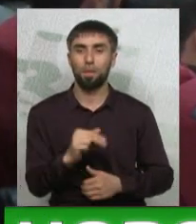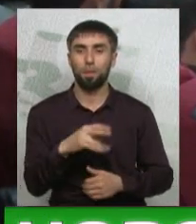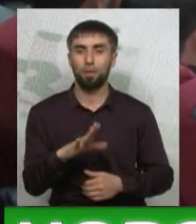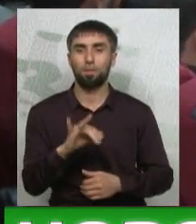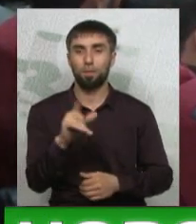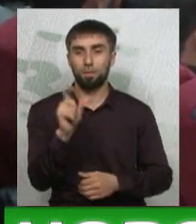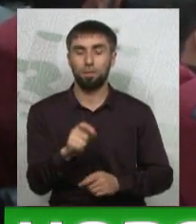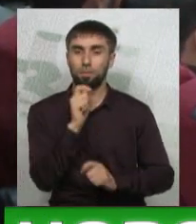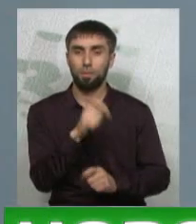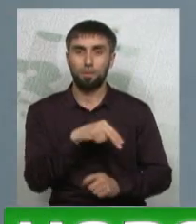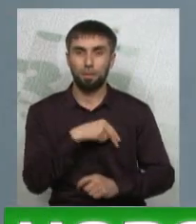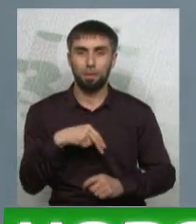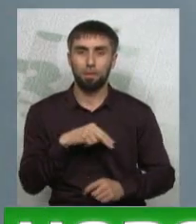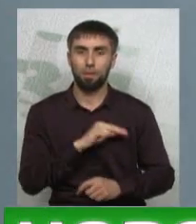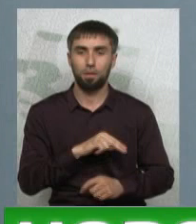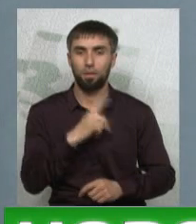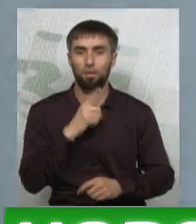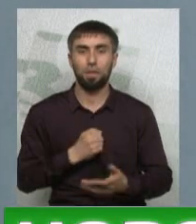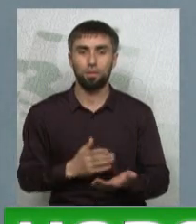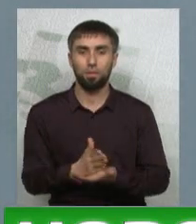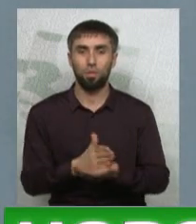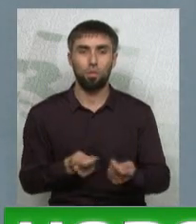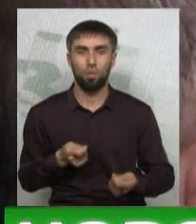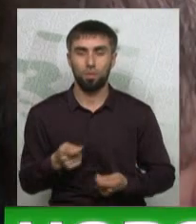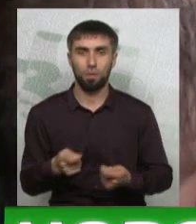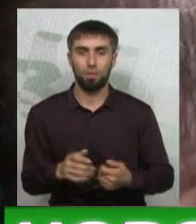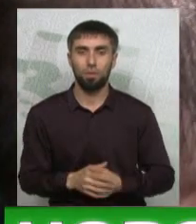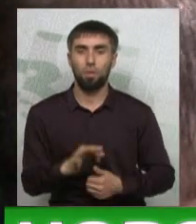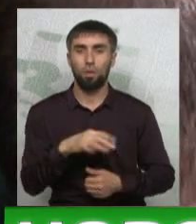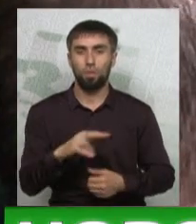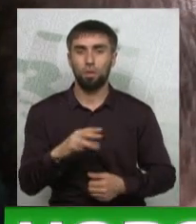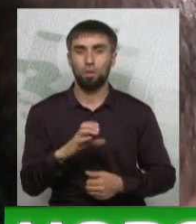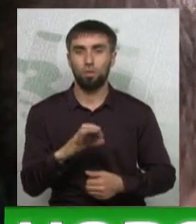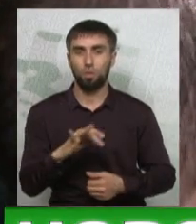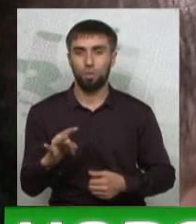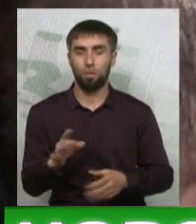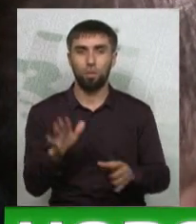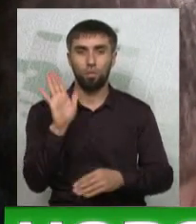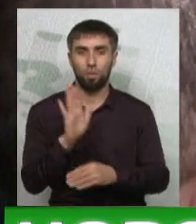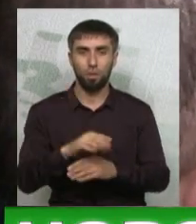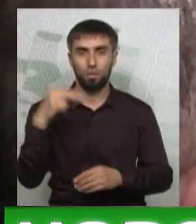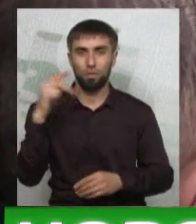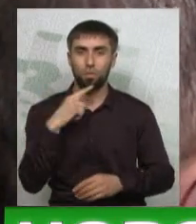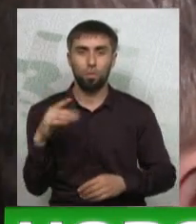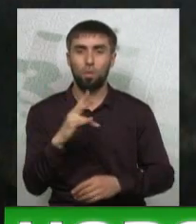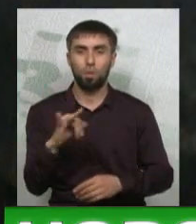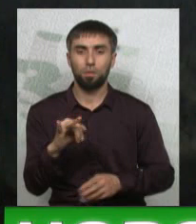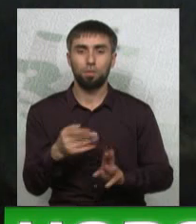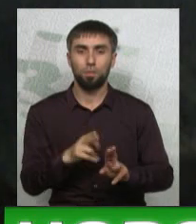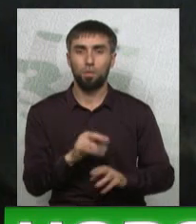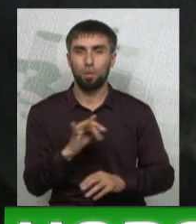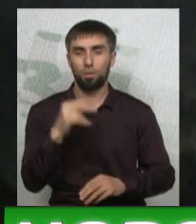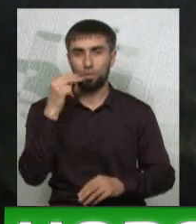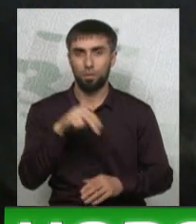вручили государственные награды сотрудникам и военнослужащим управления ОМОН и СОБР. Указами президента России они удостоены